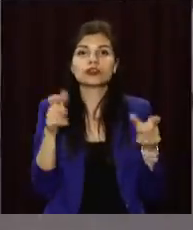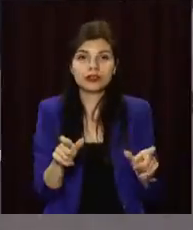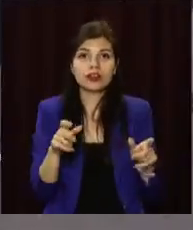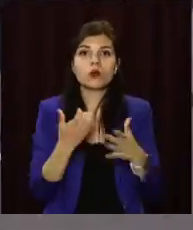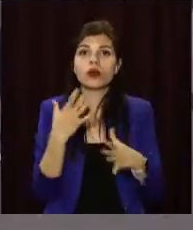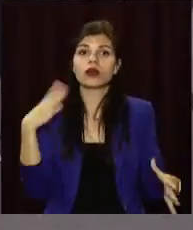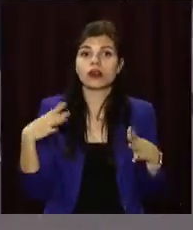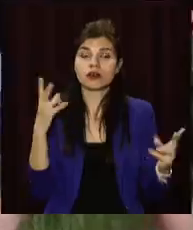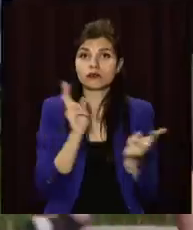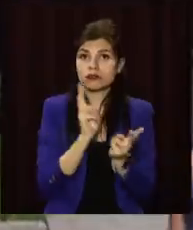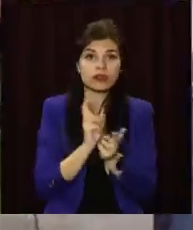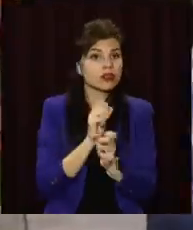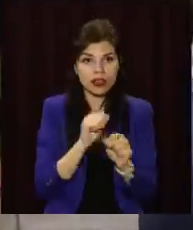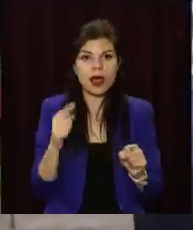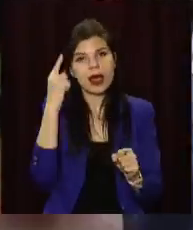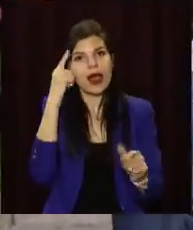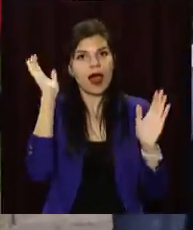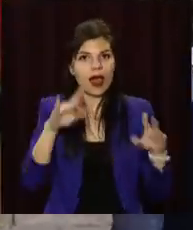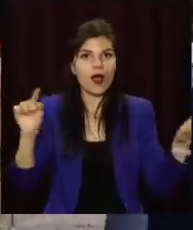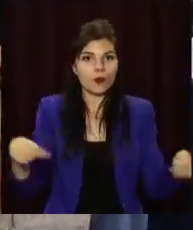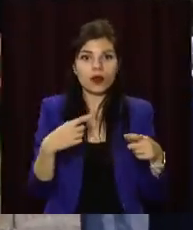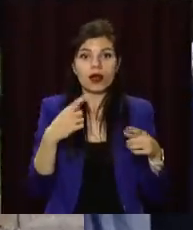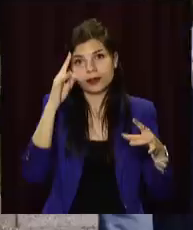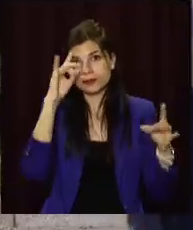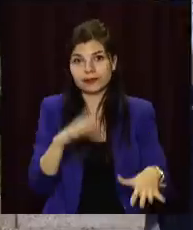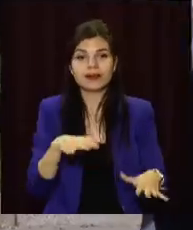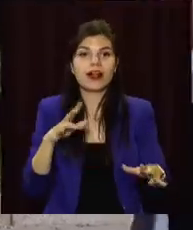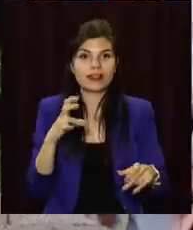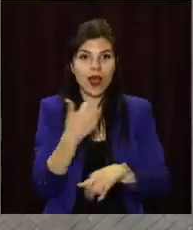тренування зустрічатися не могли, тож організували все експромтом.